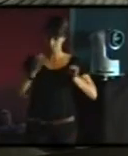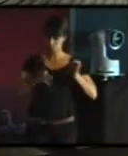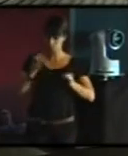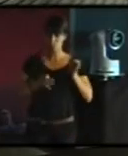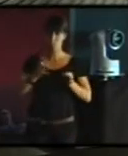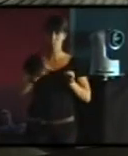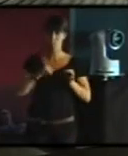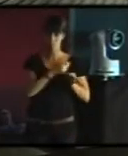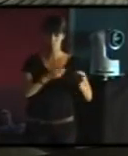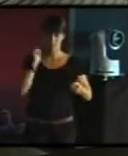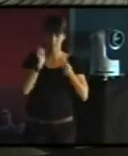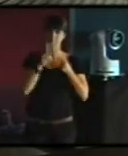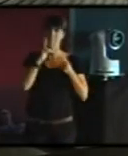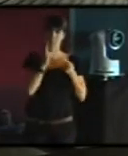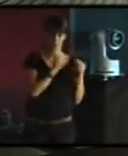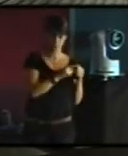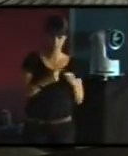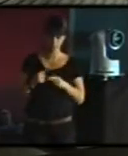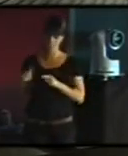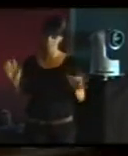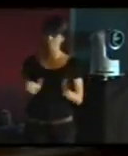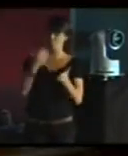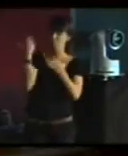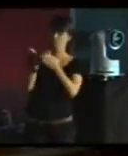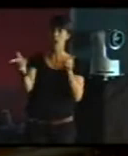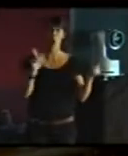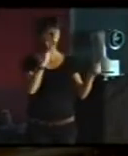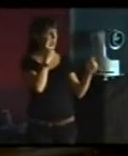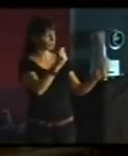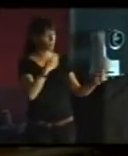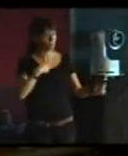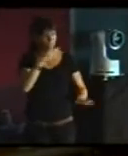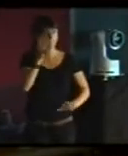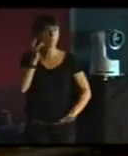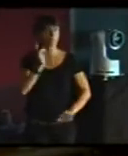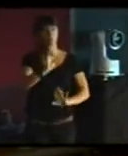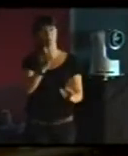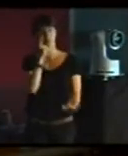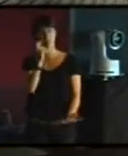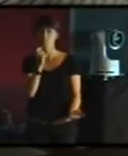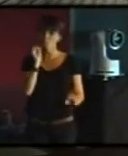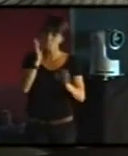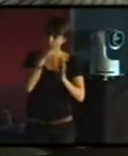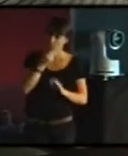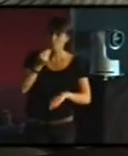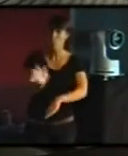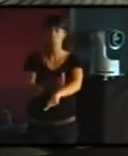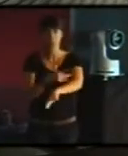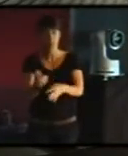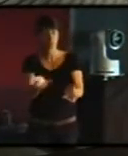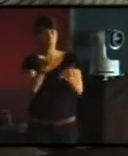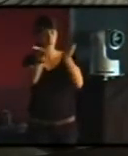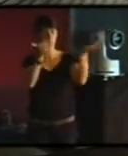ne dirais jamais que c'est une forme moche. C'est une forme. Ah, j'ai pas dit. C'est là, une très belle forme poétique. Là, je dis pas du tout. Non, mais on parle de concordance